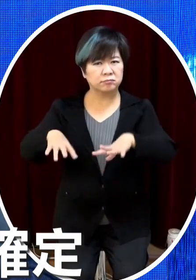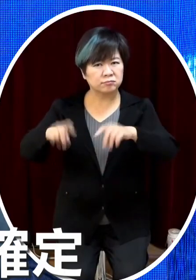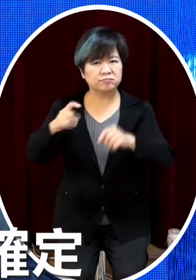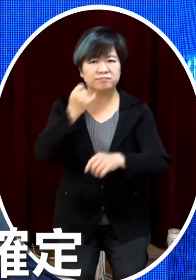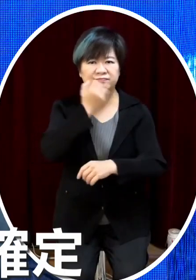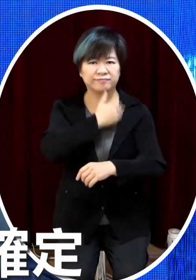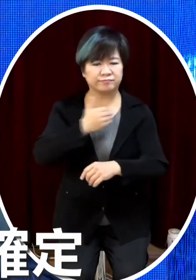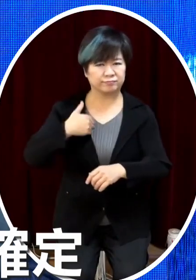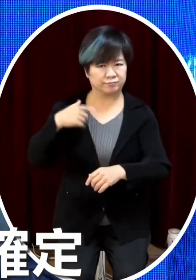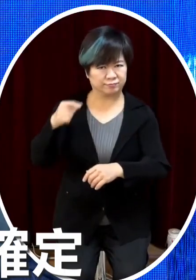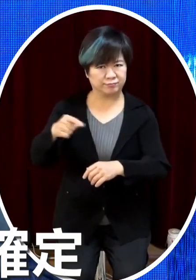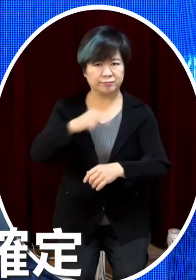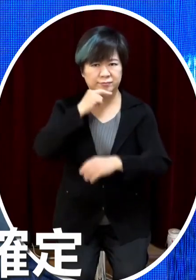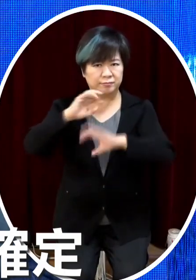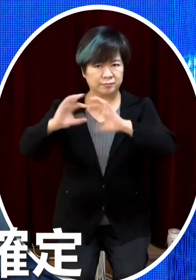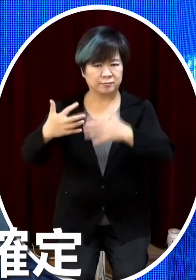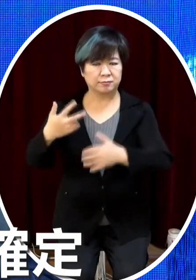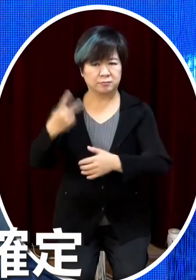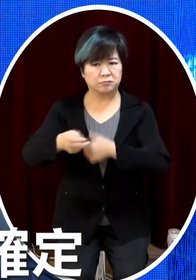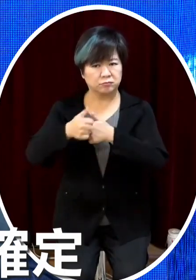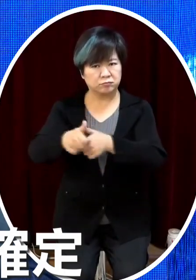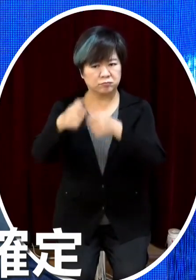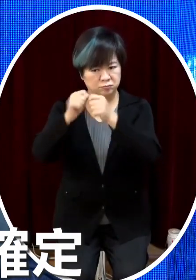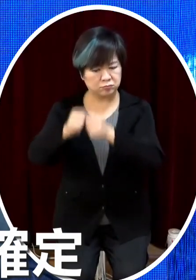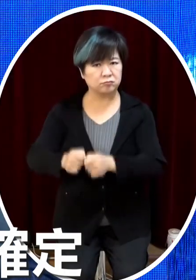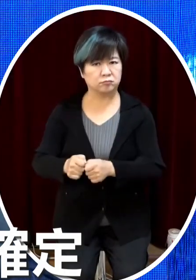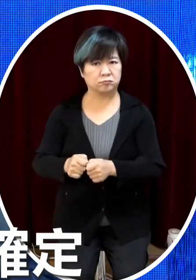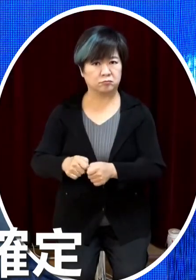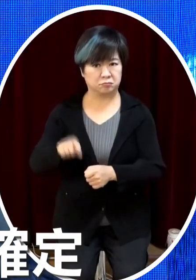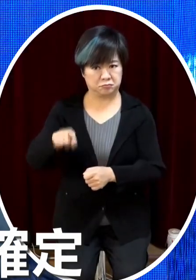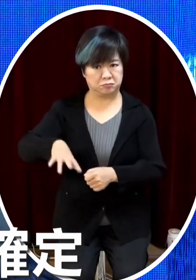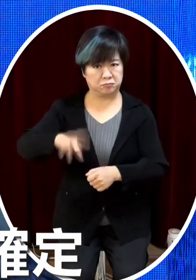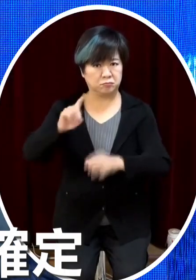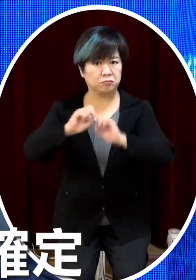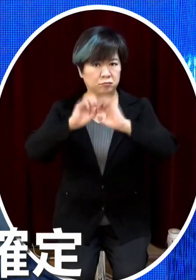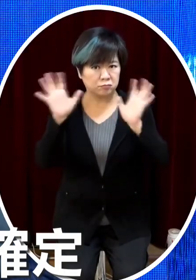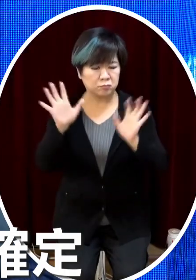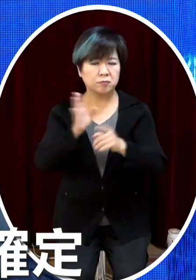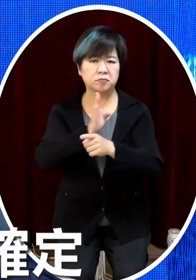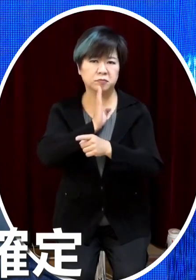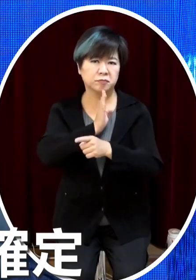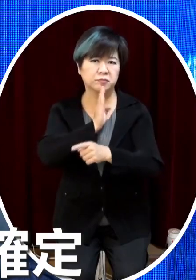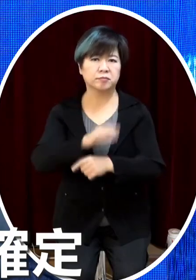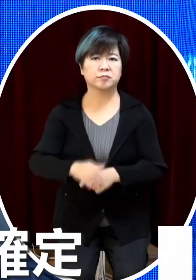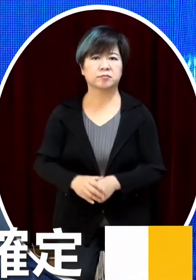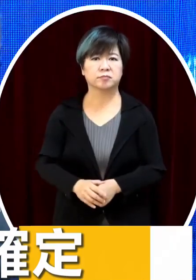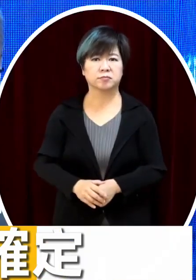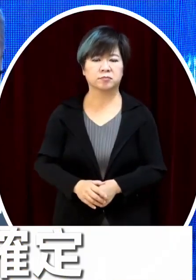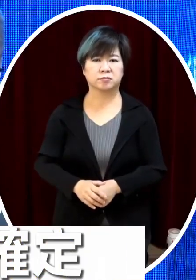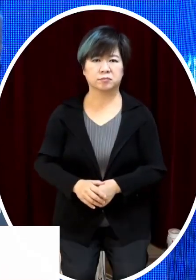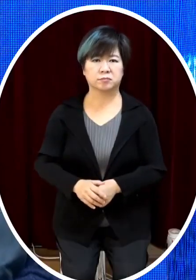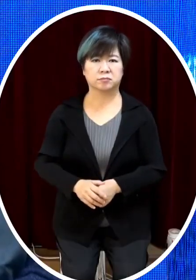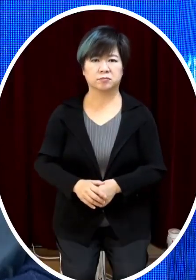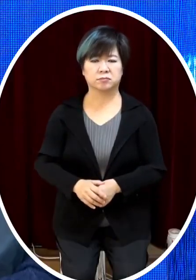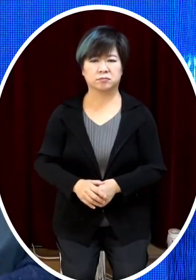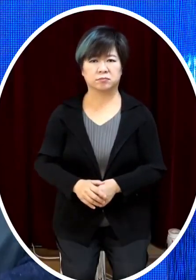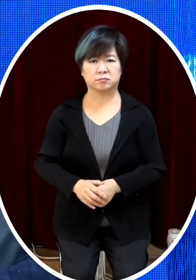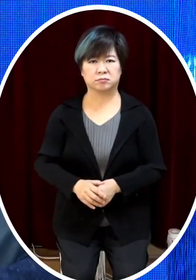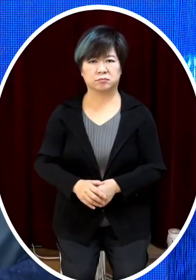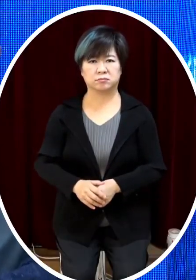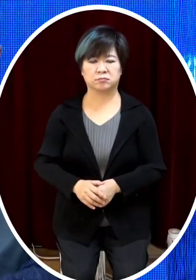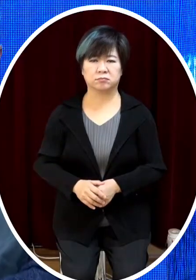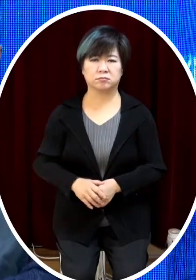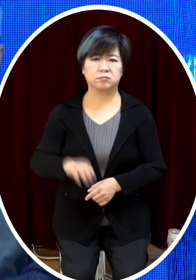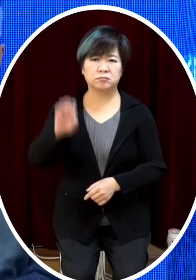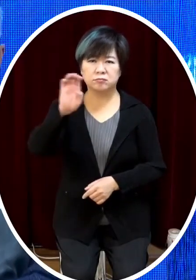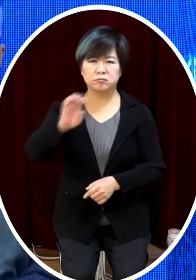是英国，不过这也是要被在调查是英国最早发布的这样的一个变种病毒。那不管是在欧